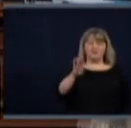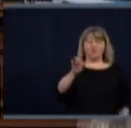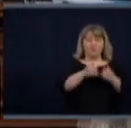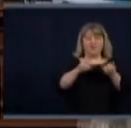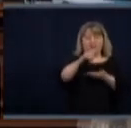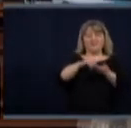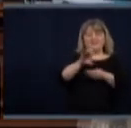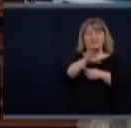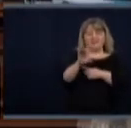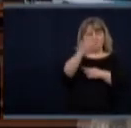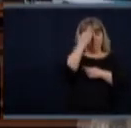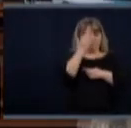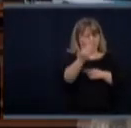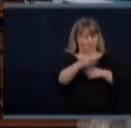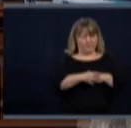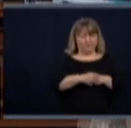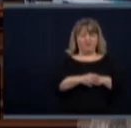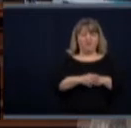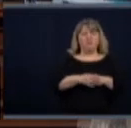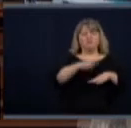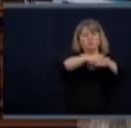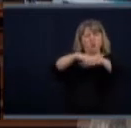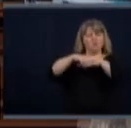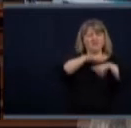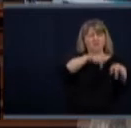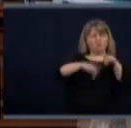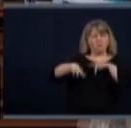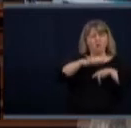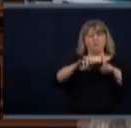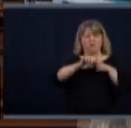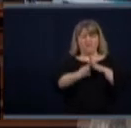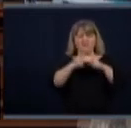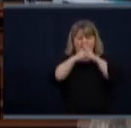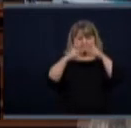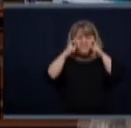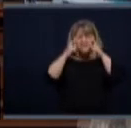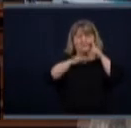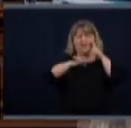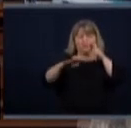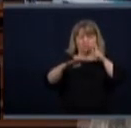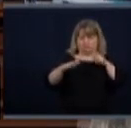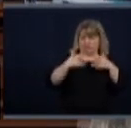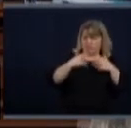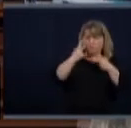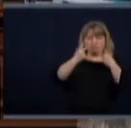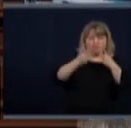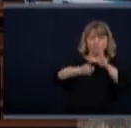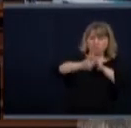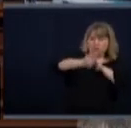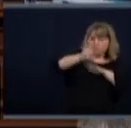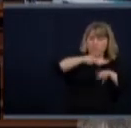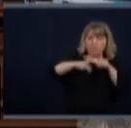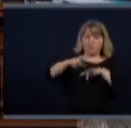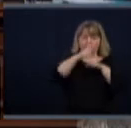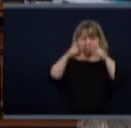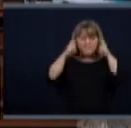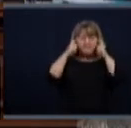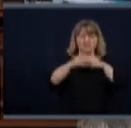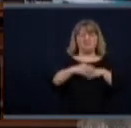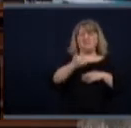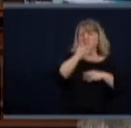le masque en société. L'usage commence déjà à se répandre, devient presque généralisé. Comment appliquer à ce moment-là la loi 21 qui impose d'avoir